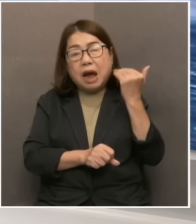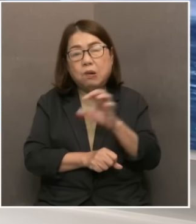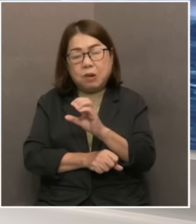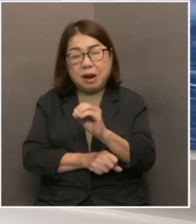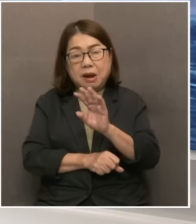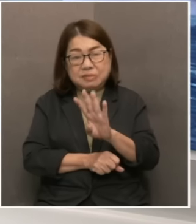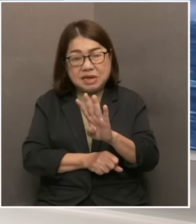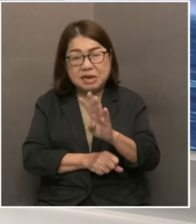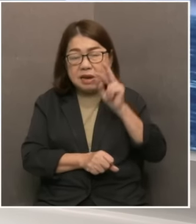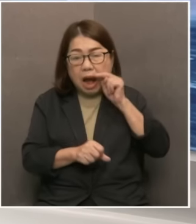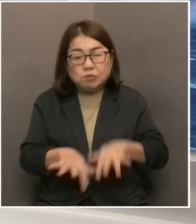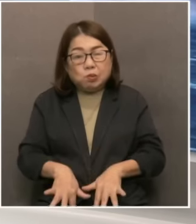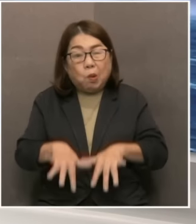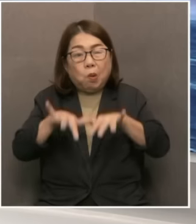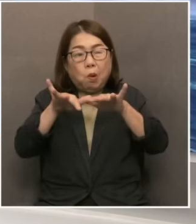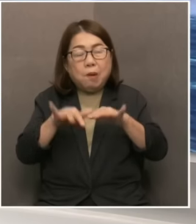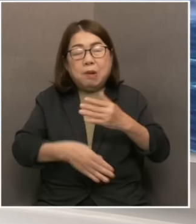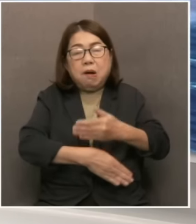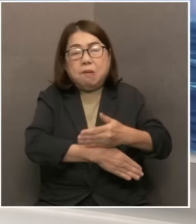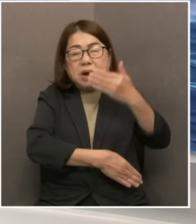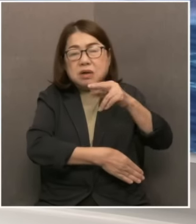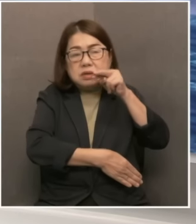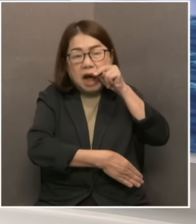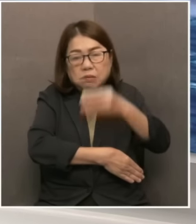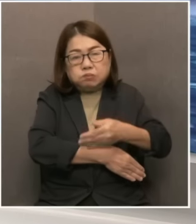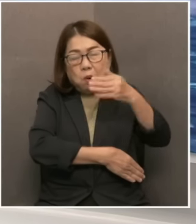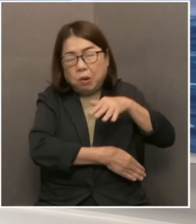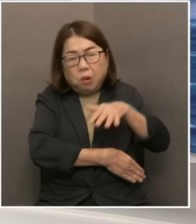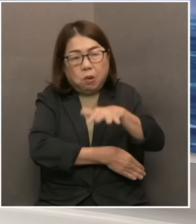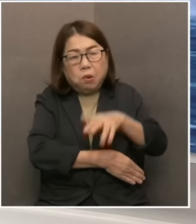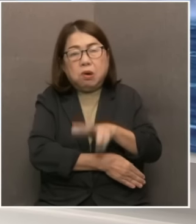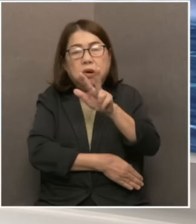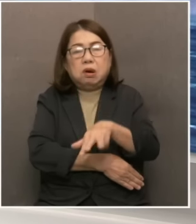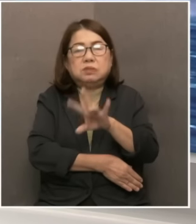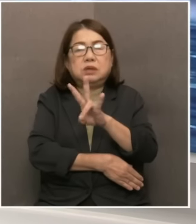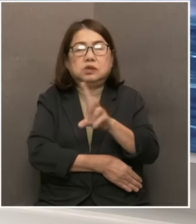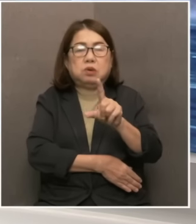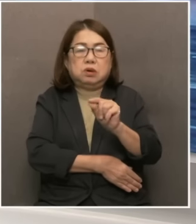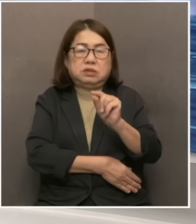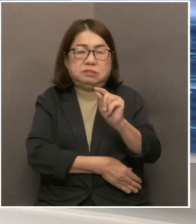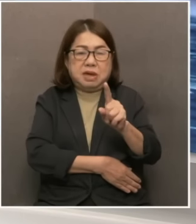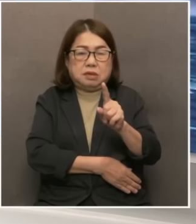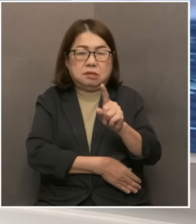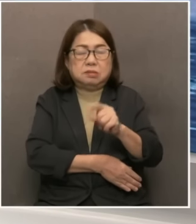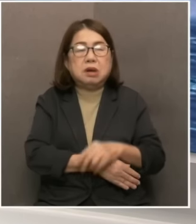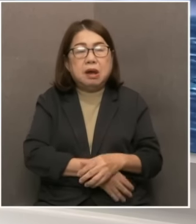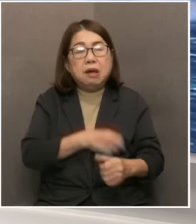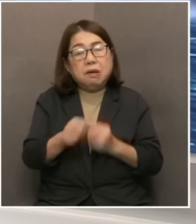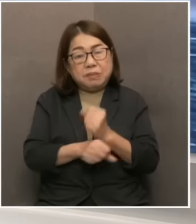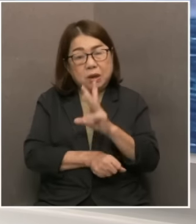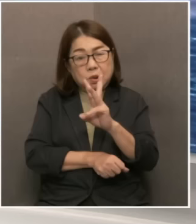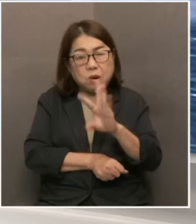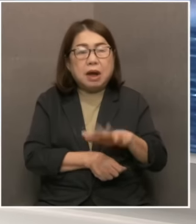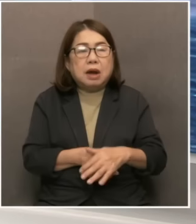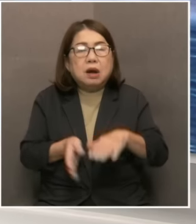54เขื่อนเจ้าพระยามีการระบายน้ำสูงถึง 3,7 121ลูกบาทเมตต่อวินาทีนะคะและปี 65ก็